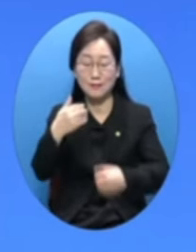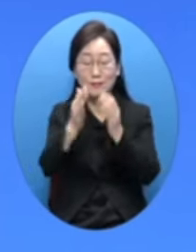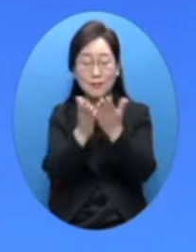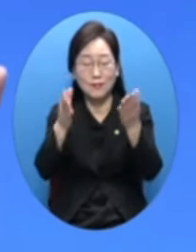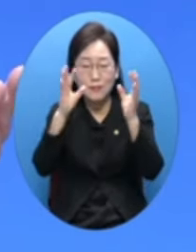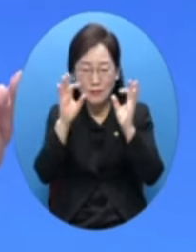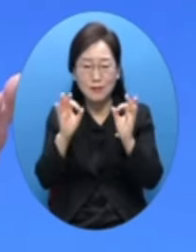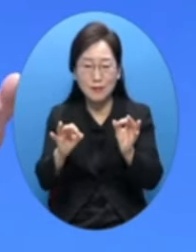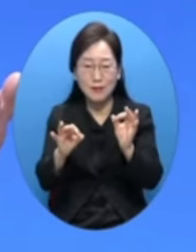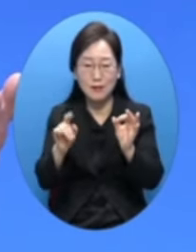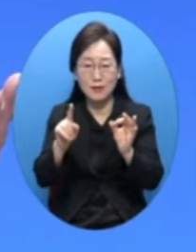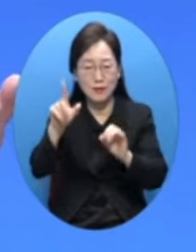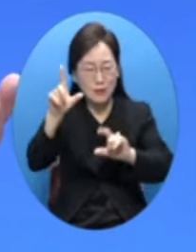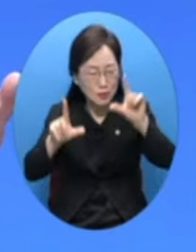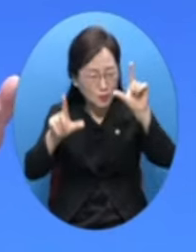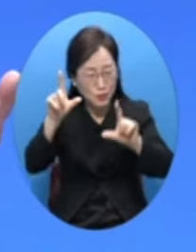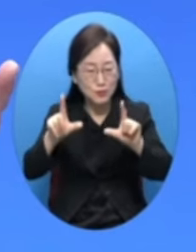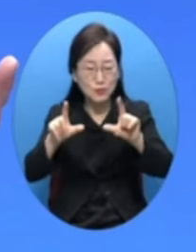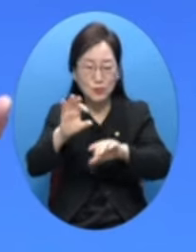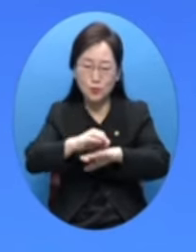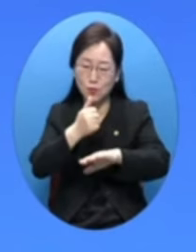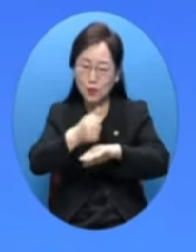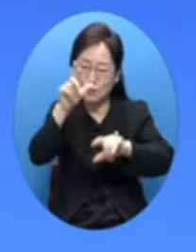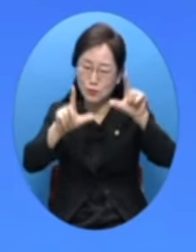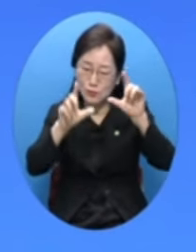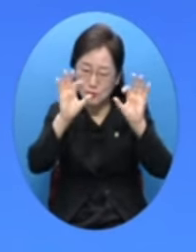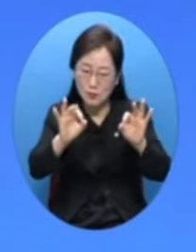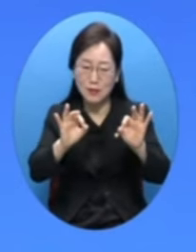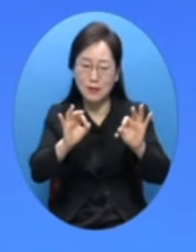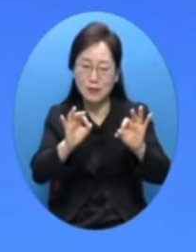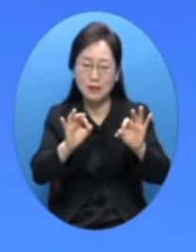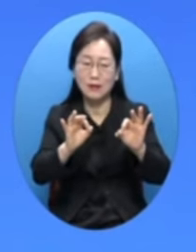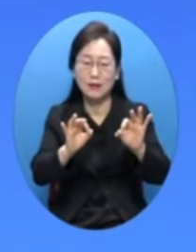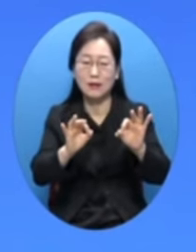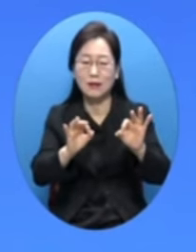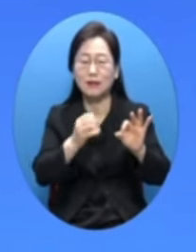너무나 이 모습이 어떻게 보면 무섭습니다.